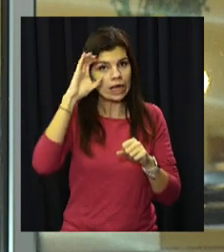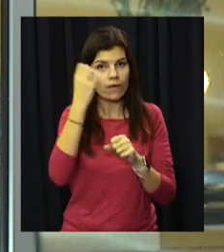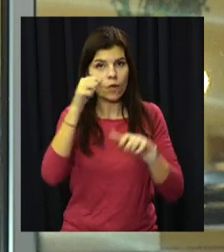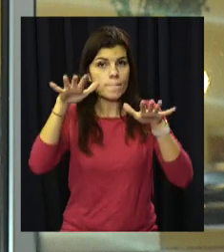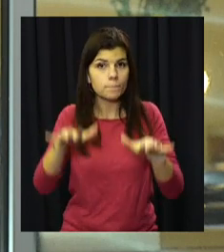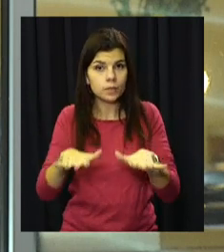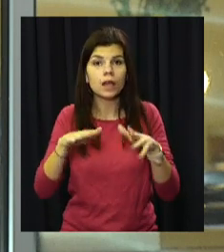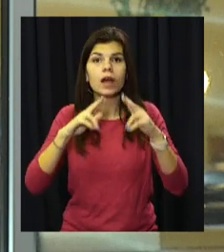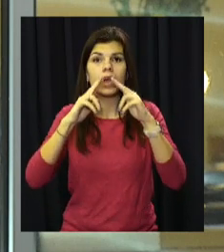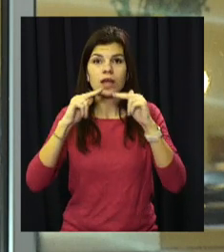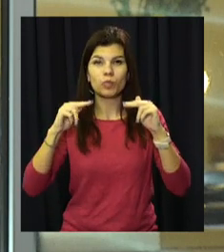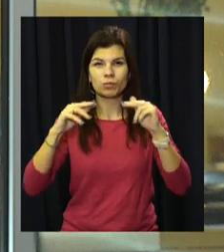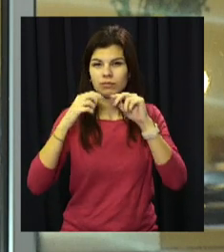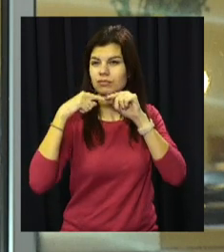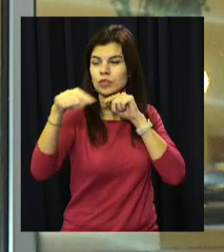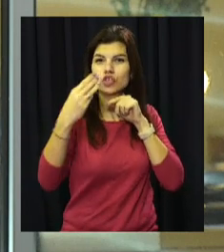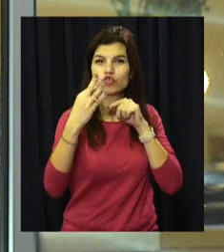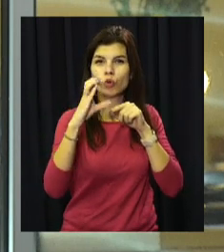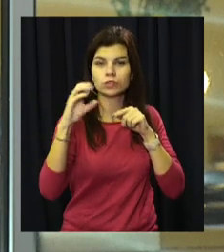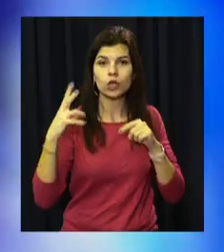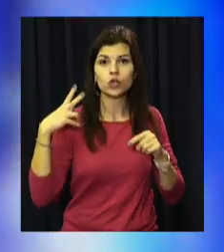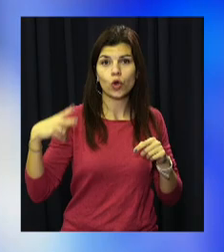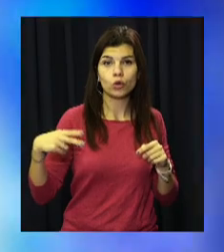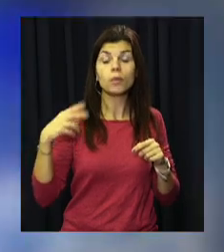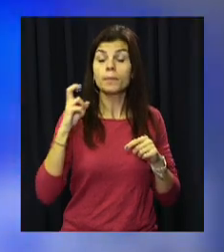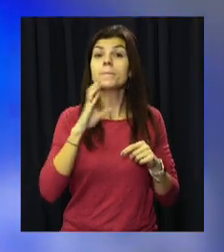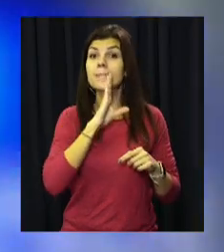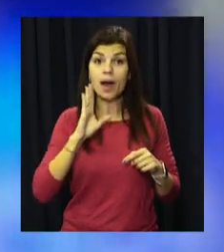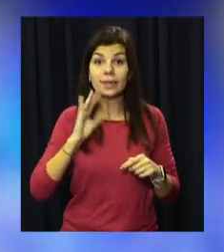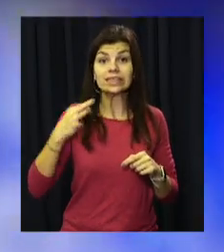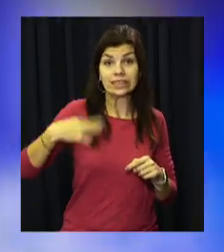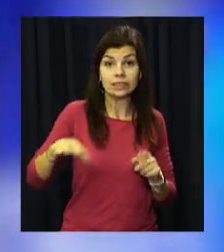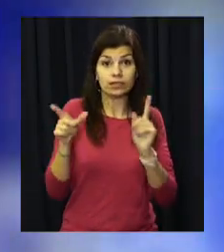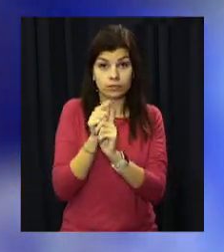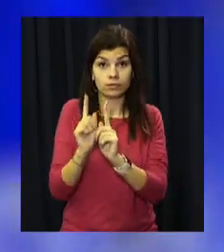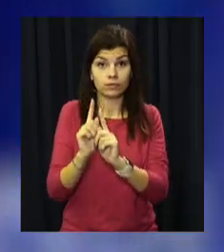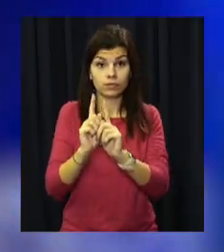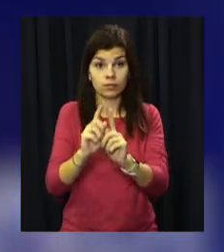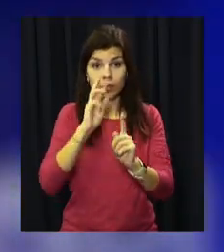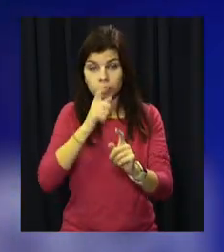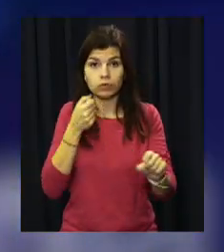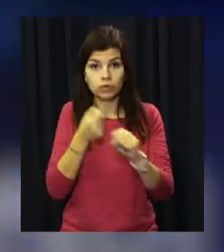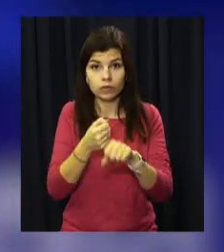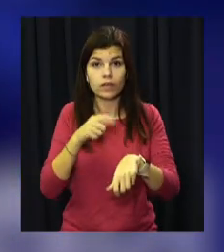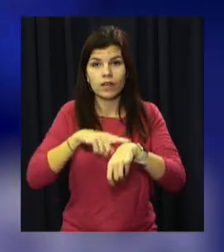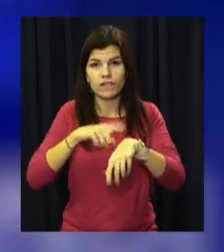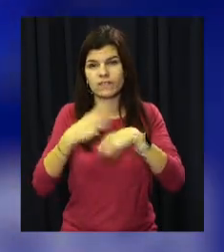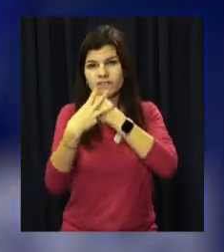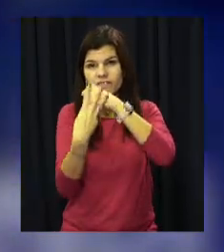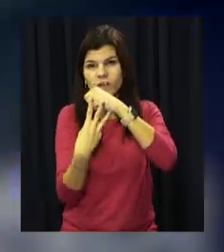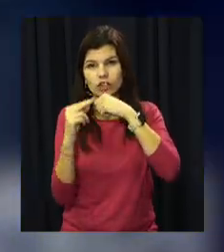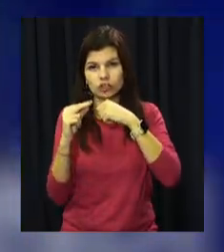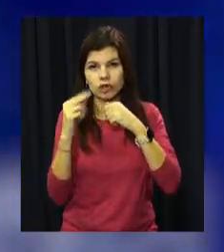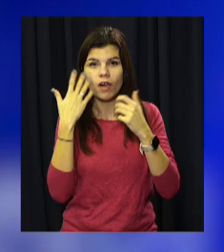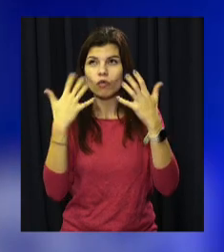Розі. На Дніпровському шосе жінка із сином потрапила під колеса одночасно двох вантажівок. Сталося це десь у 18-й, коли